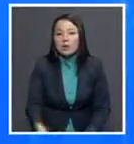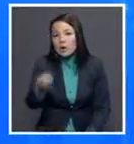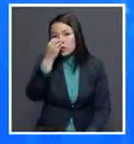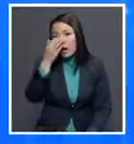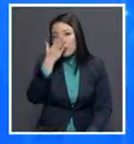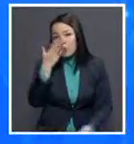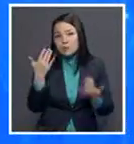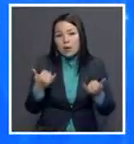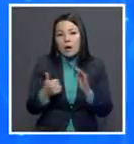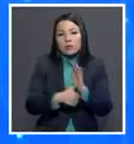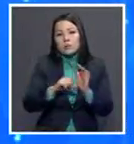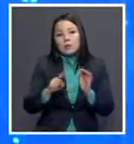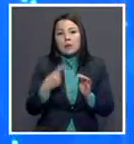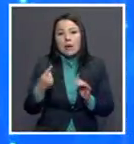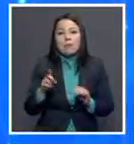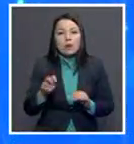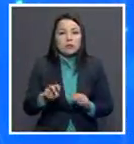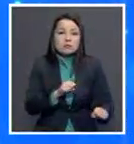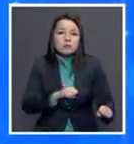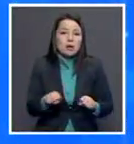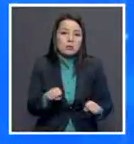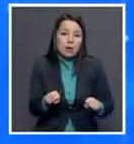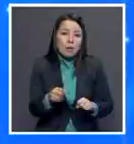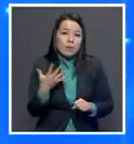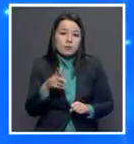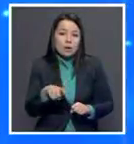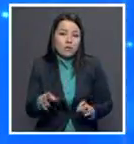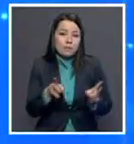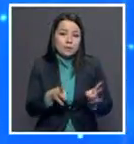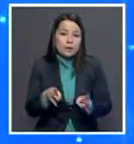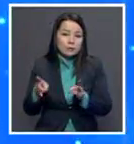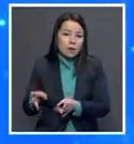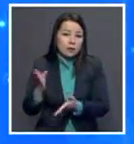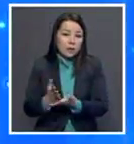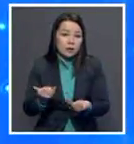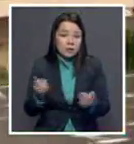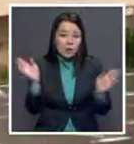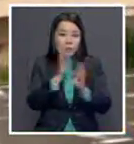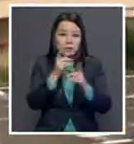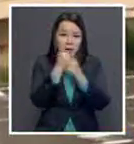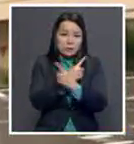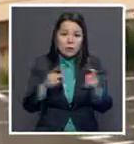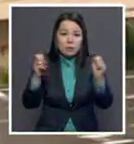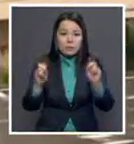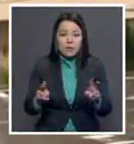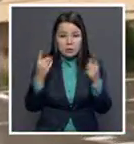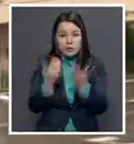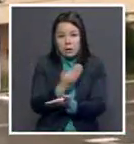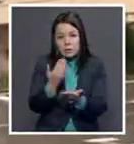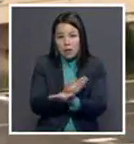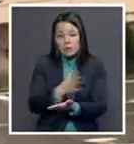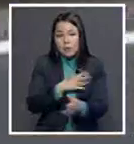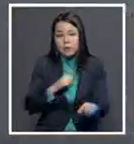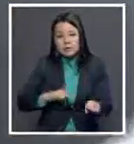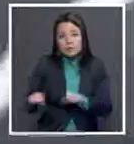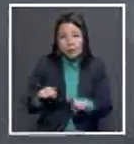Жапонияда қуаты 6,1 балдық жер сілкінісінен 5 адам зардап шекті. Елдің метеорологиялық агенттігінің мәліметінше,